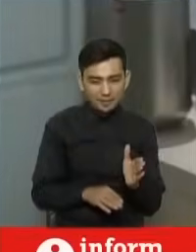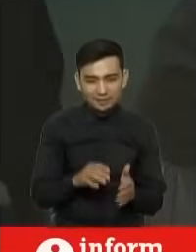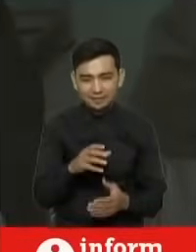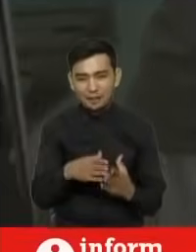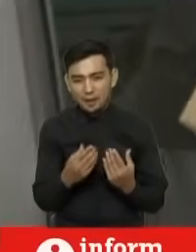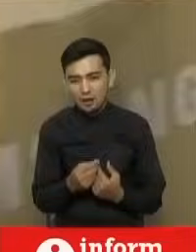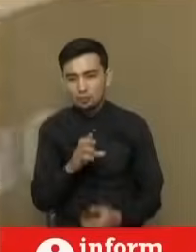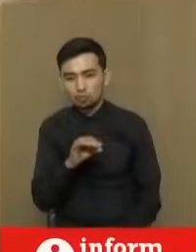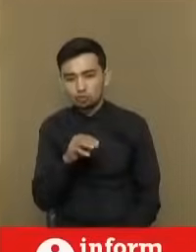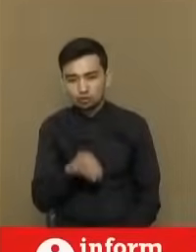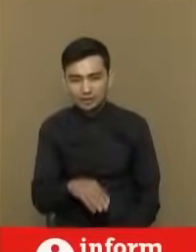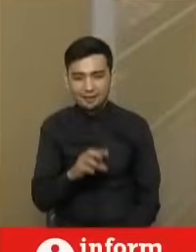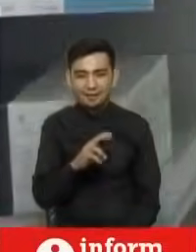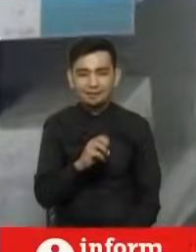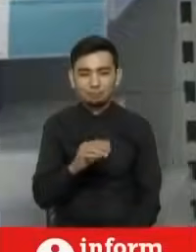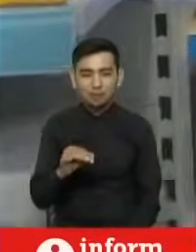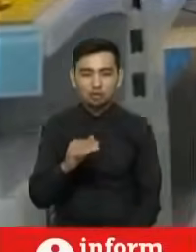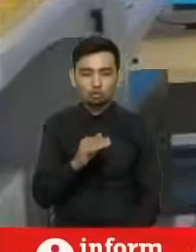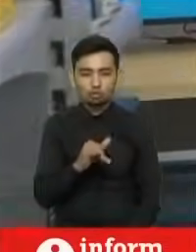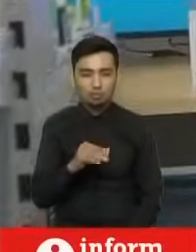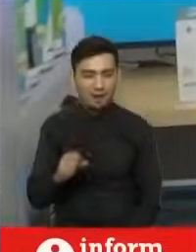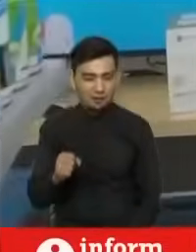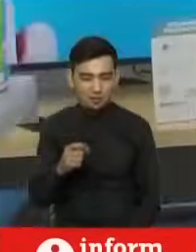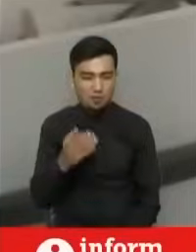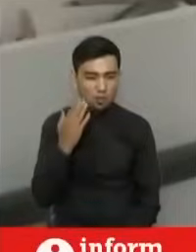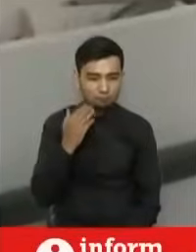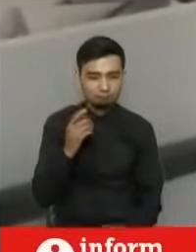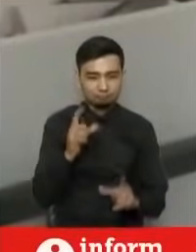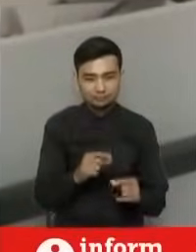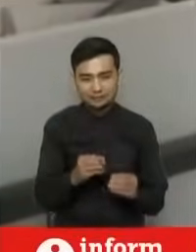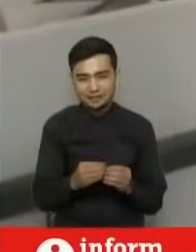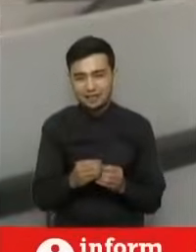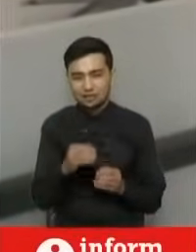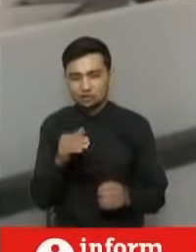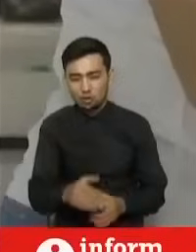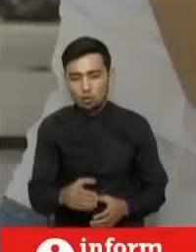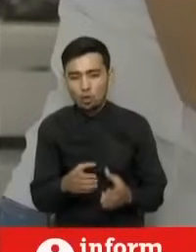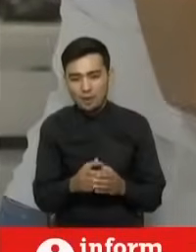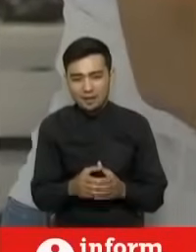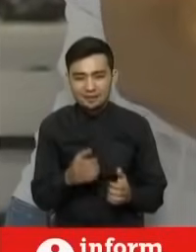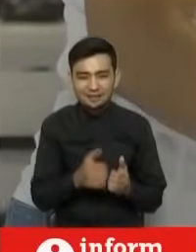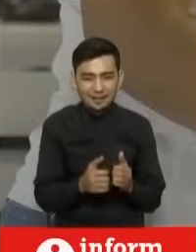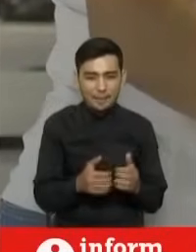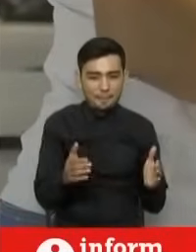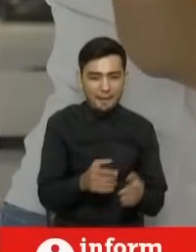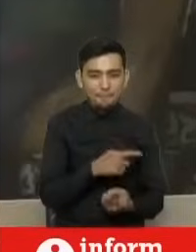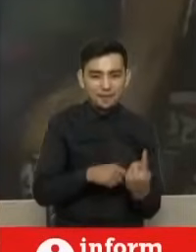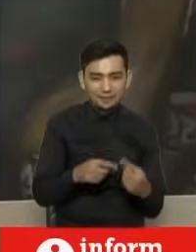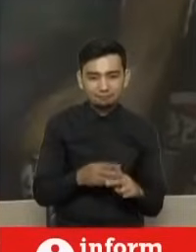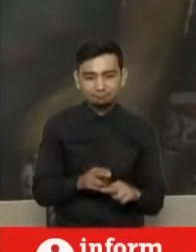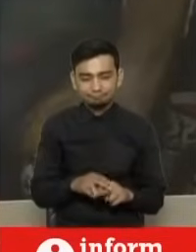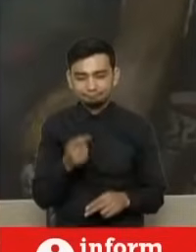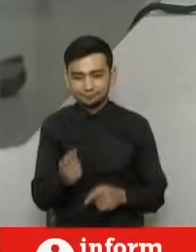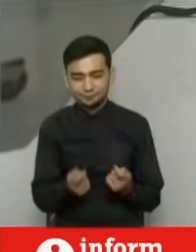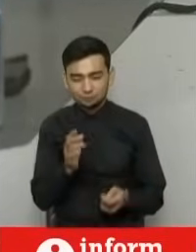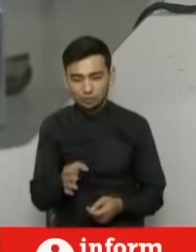бюджет поможет летняя Каспий Жума. В празднике примут участие десятки тысяч компаний малого и среднего бизнеса, а также ведущие